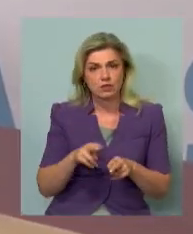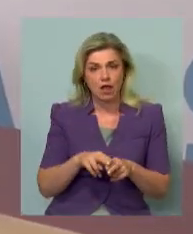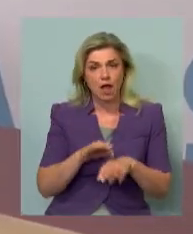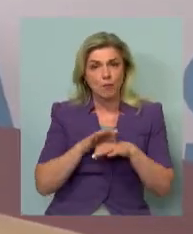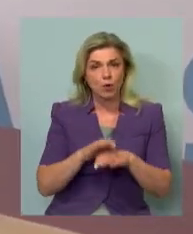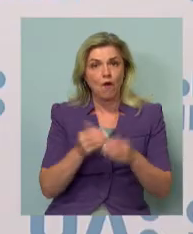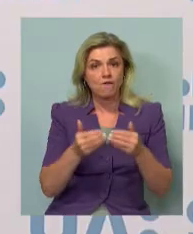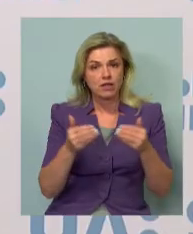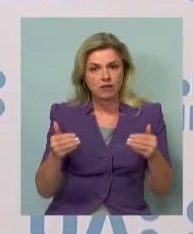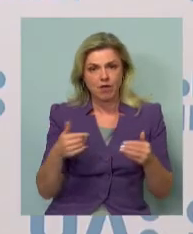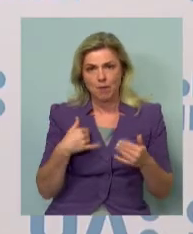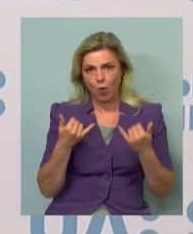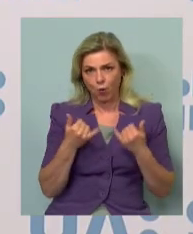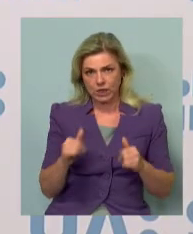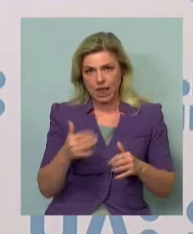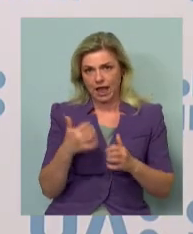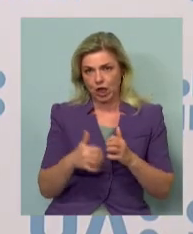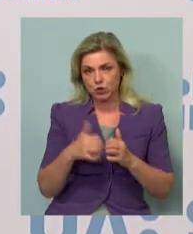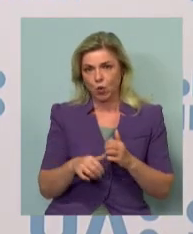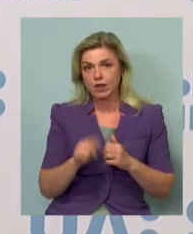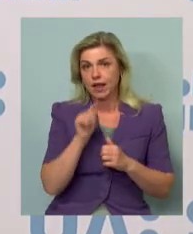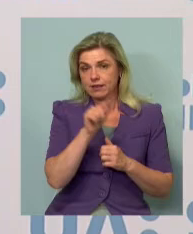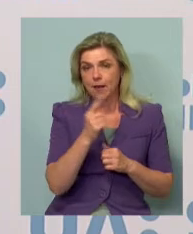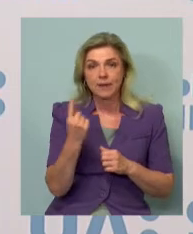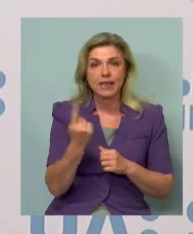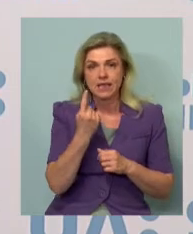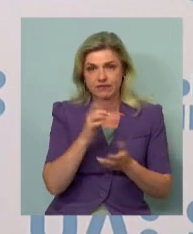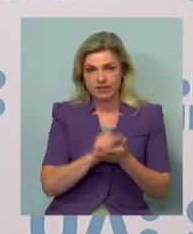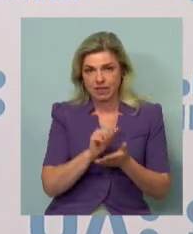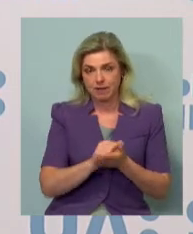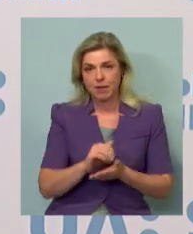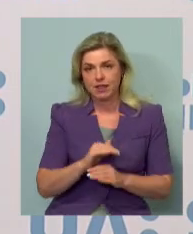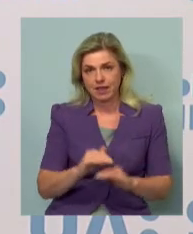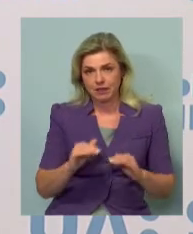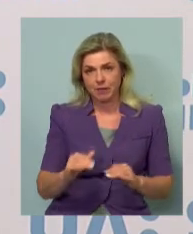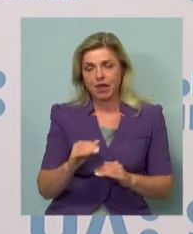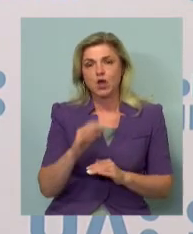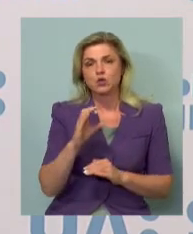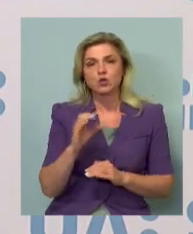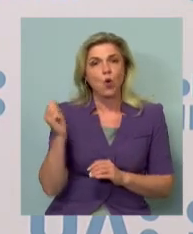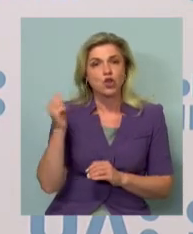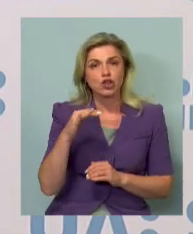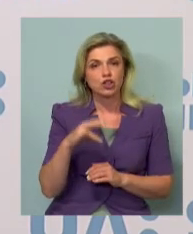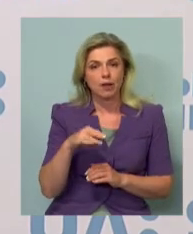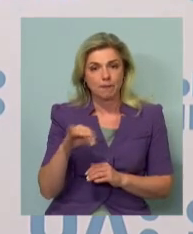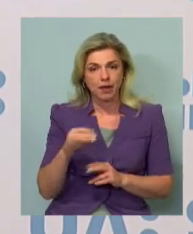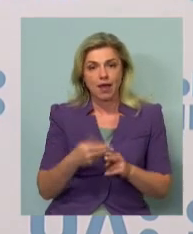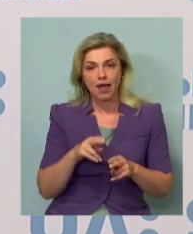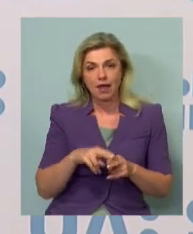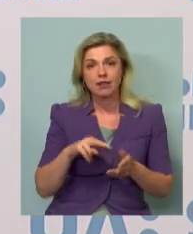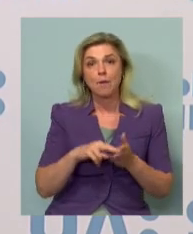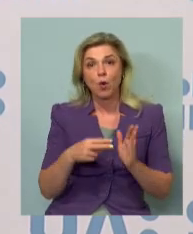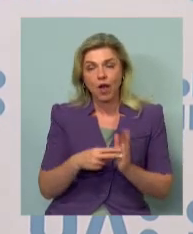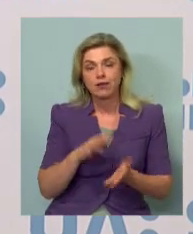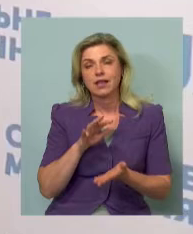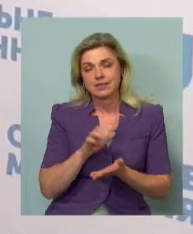здивували навіть Херсон, хоча він єдиний займається сонячними дітьми. Ми приїхали туди і з цим проєктом посіли друге